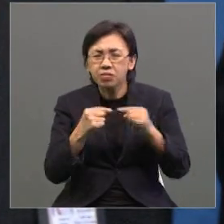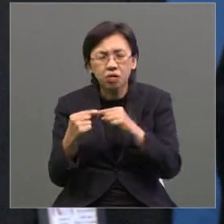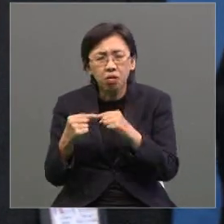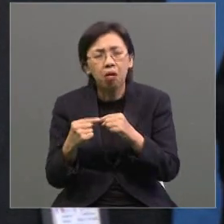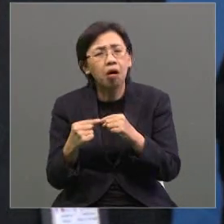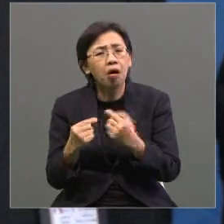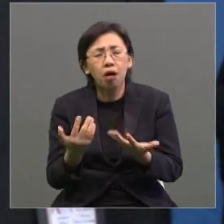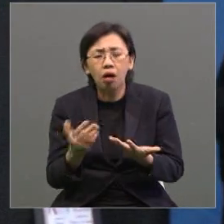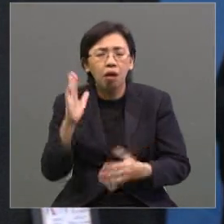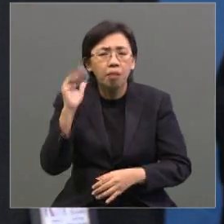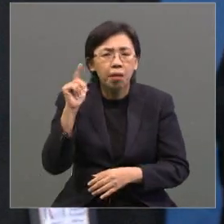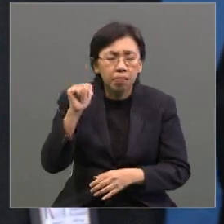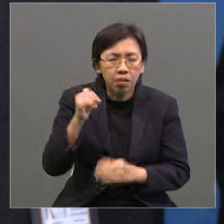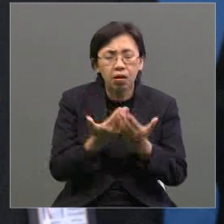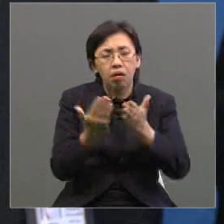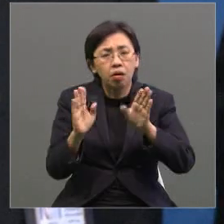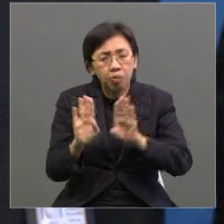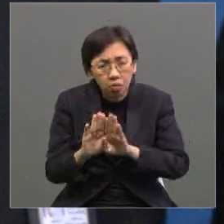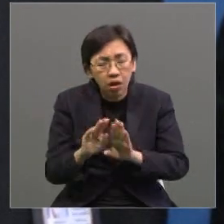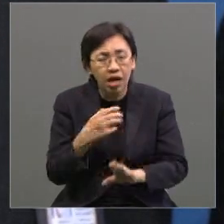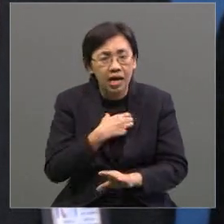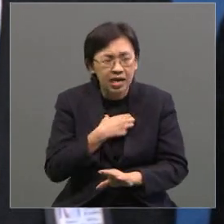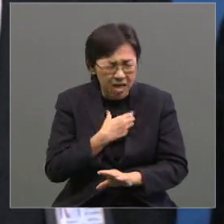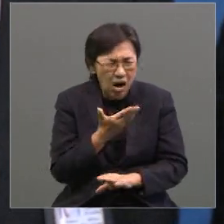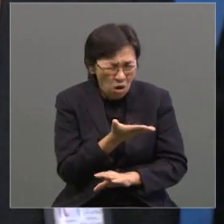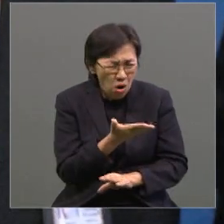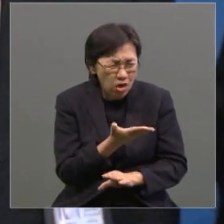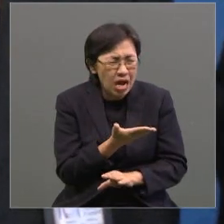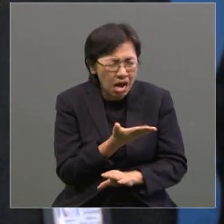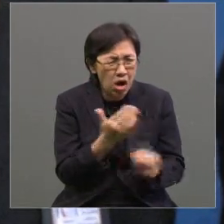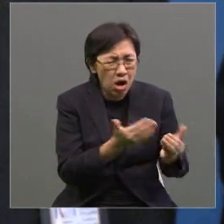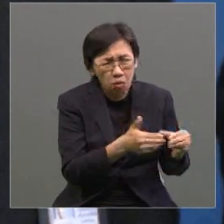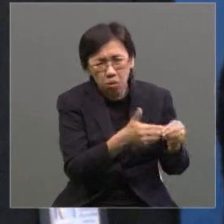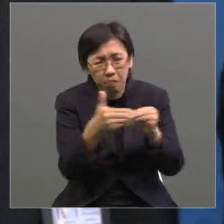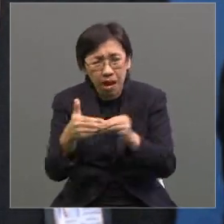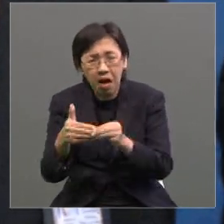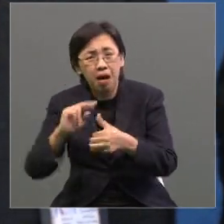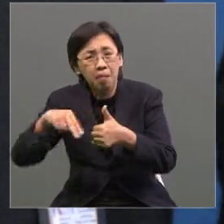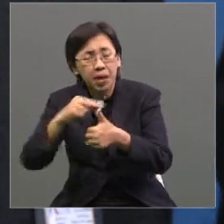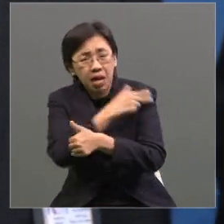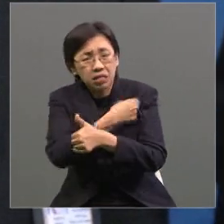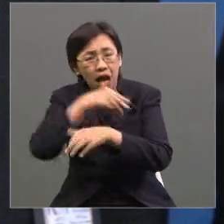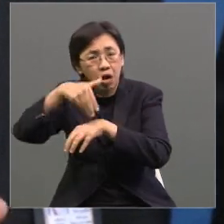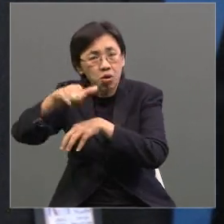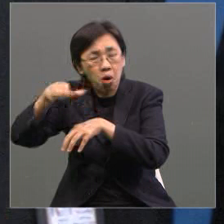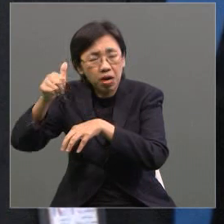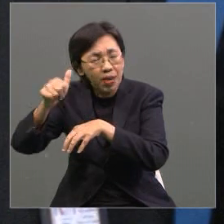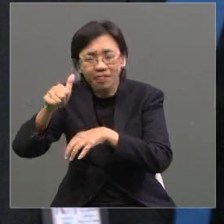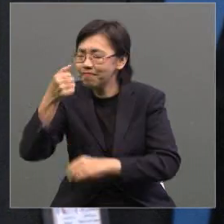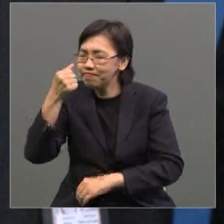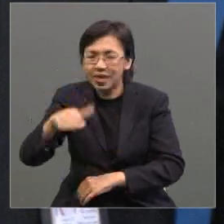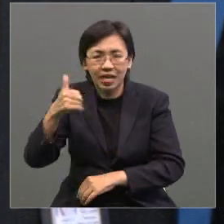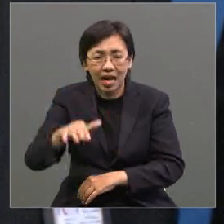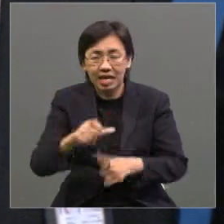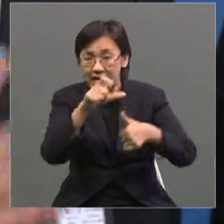าแล้วอย่างนี้เนี่ยพ่อแม่ครอบครัวของเด็กคนนี้สามารถขอพาตัวออกมารักษาภายนอกได้ไหมรัฐมนตรียืนยันนะครับว่าไม่ได้เพ